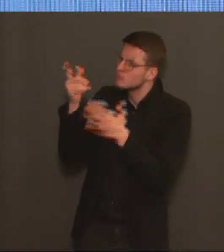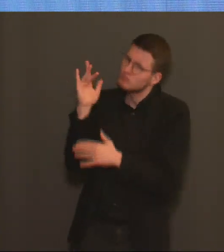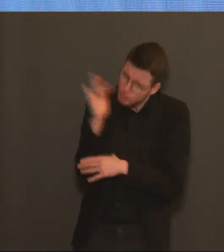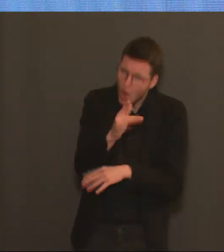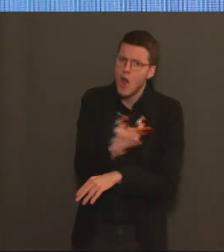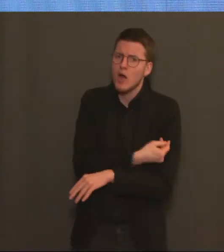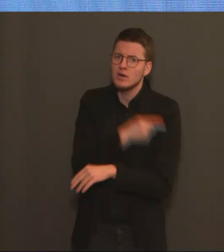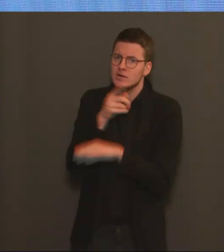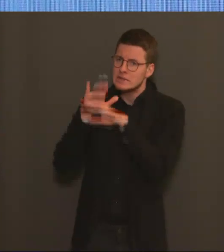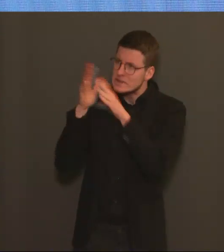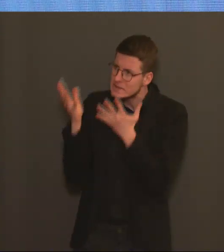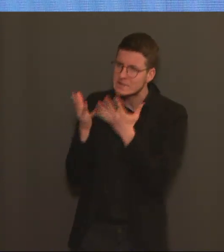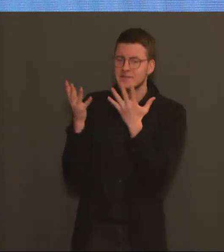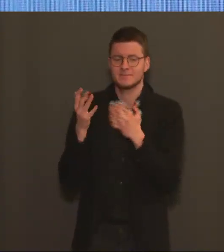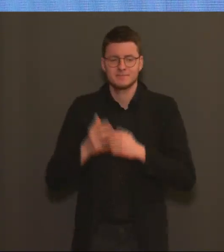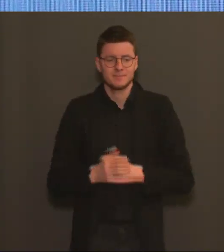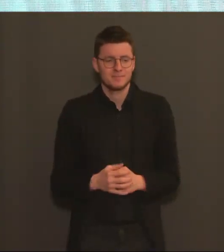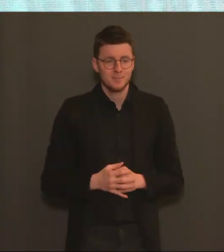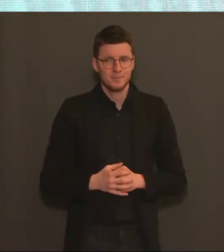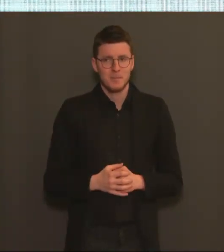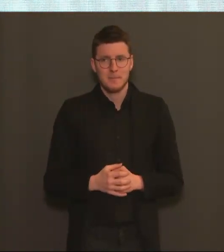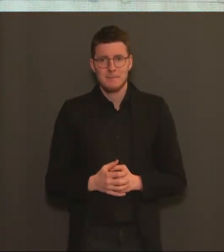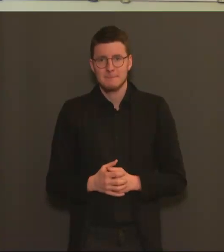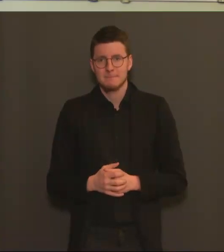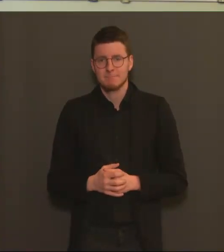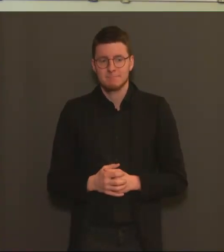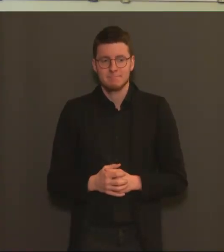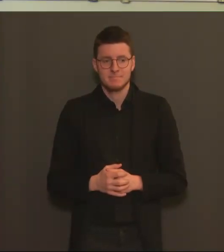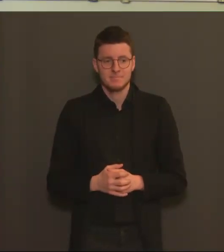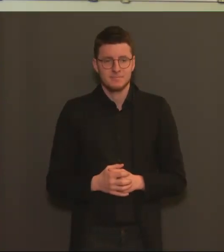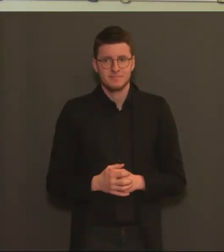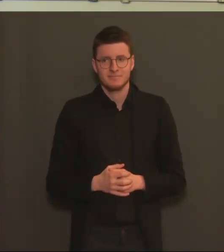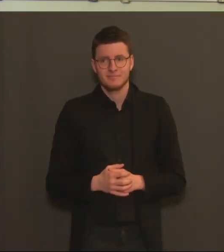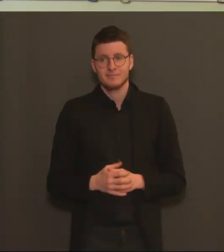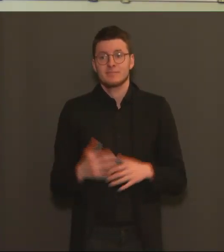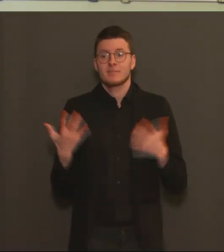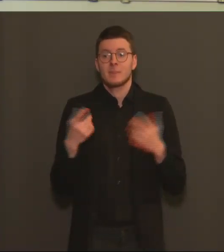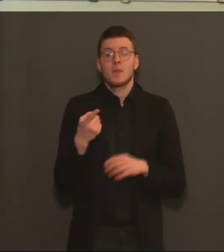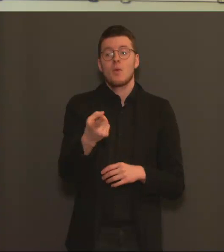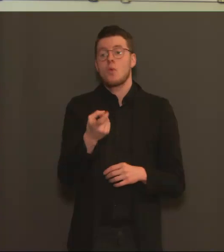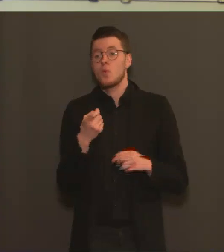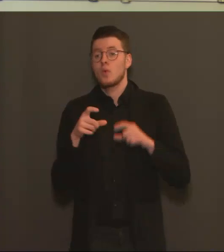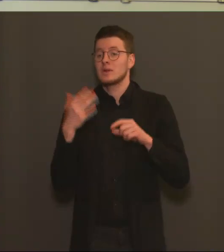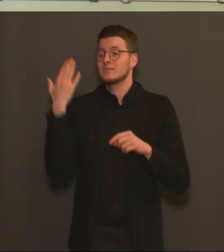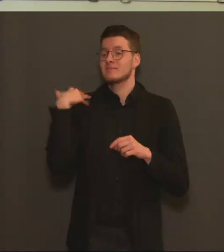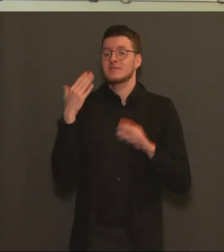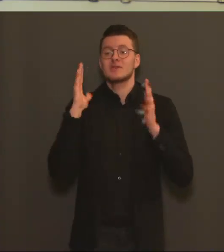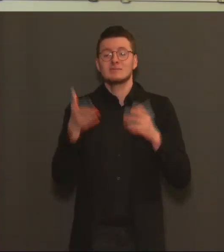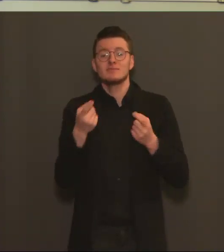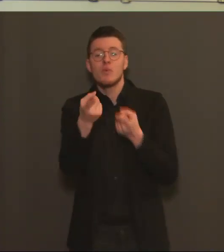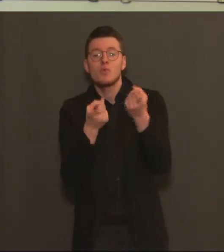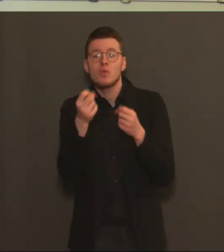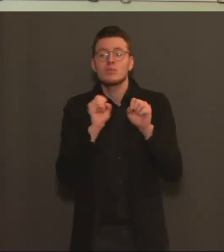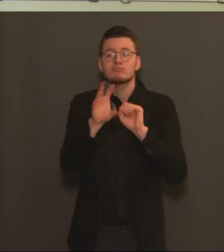reageren op een uitnodiging. De uitnodigingen werden net verstuurd met de